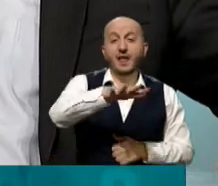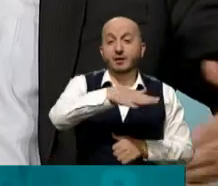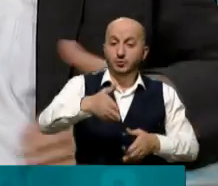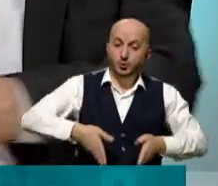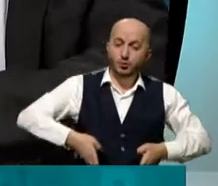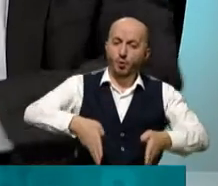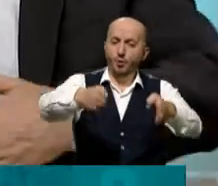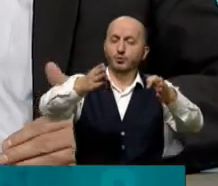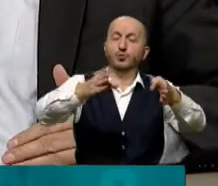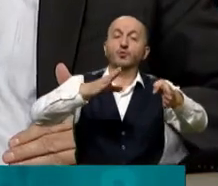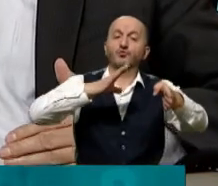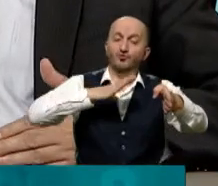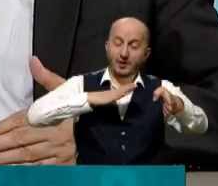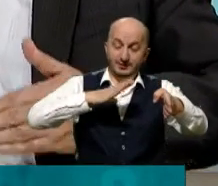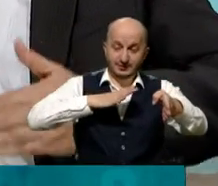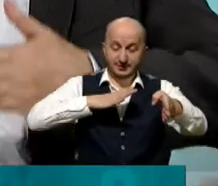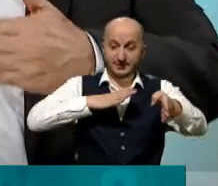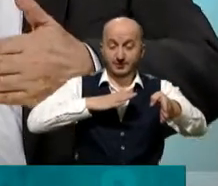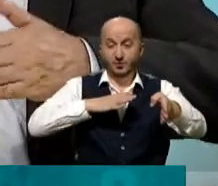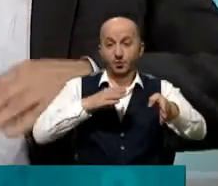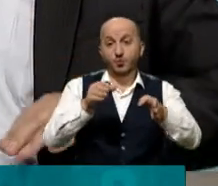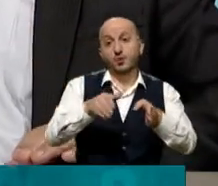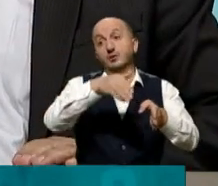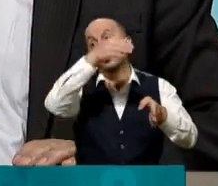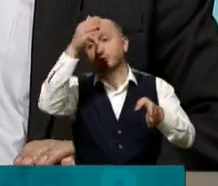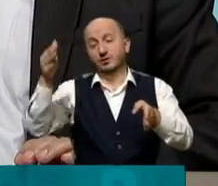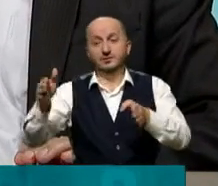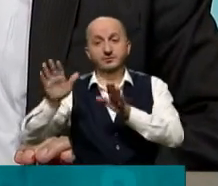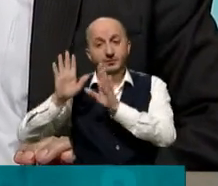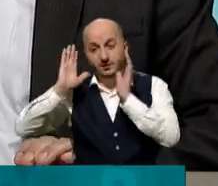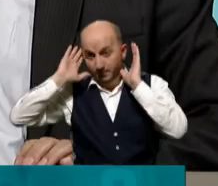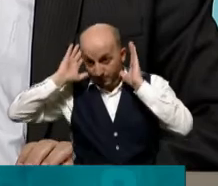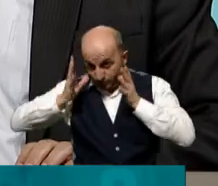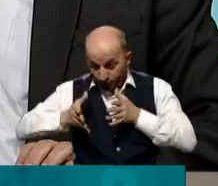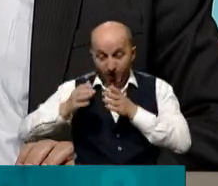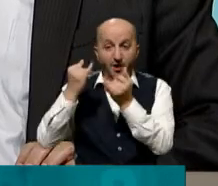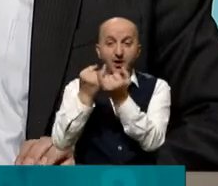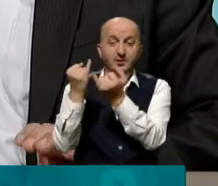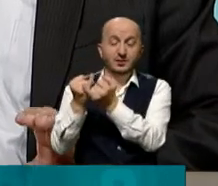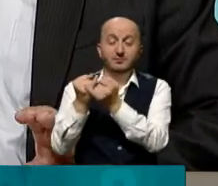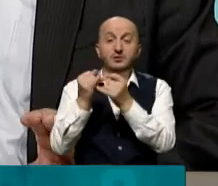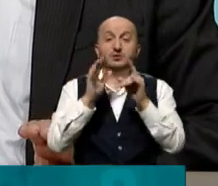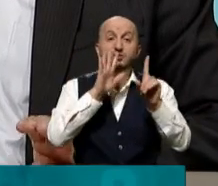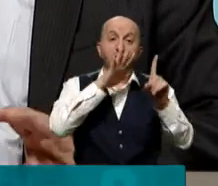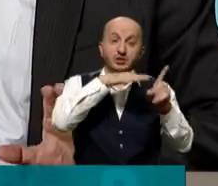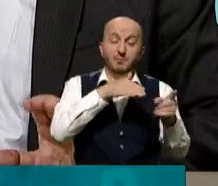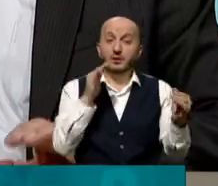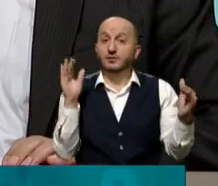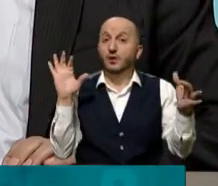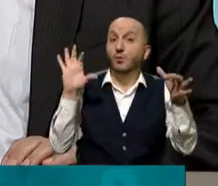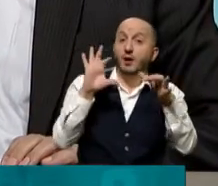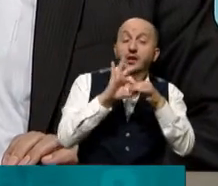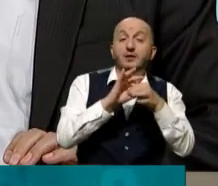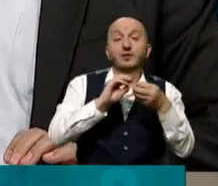geçiyorsa, umumi bir yol geçiyorsa o yolun ötesindeki lazım. Duran kardeşlerimizin cemaate ittibalarında sıkıntı